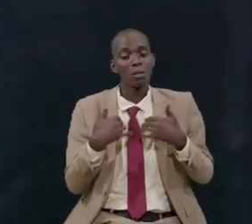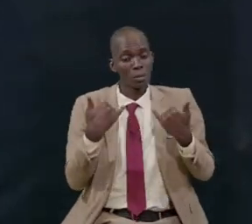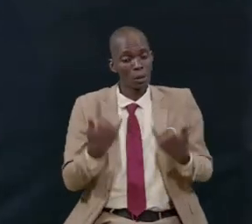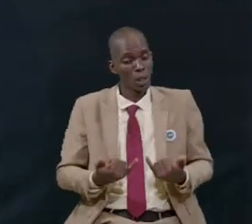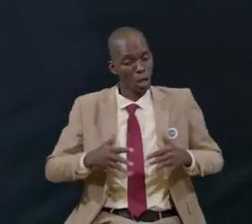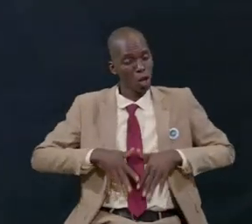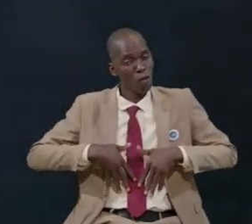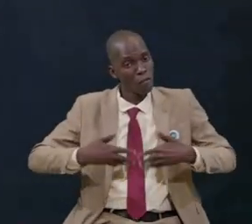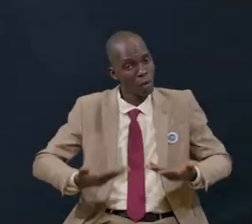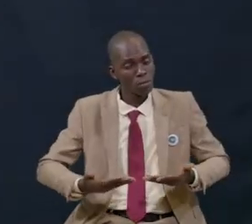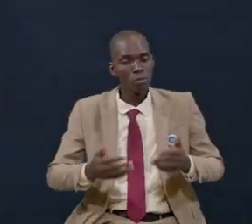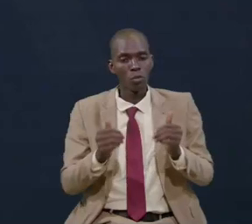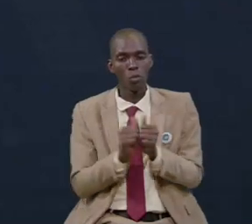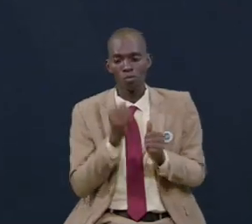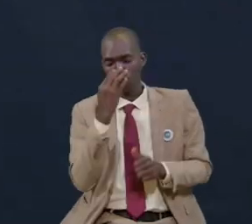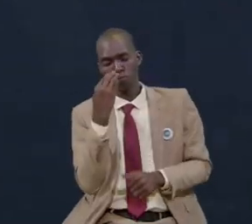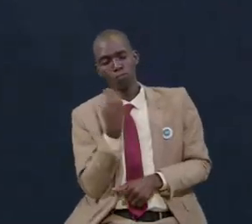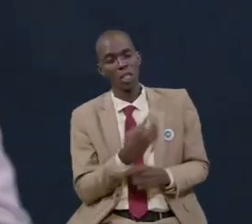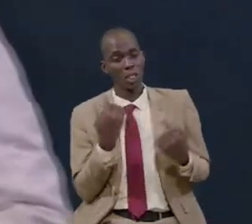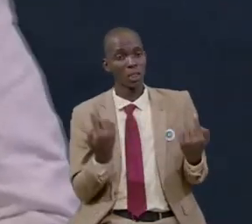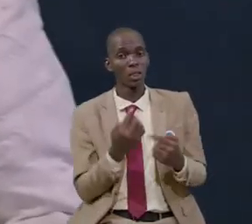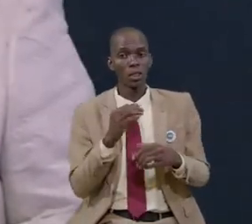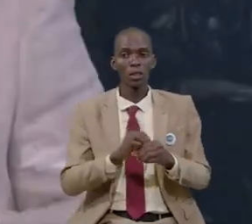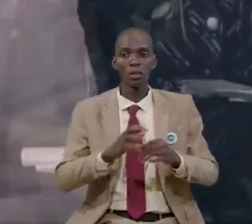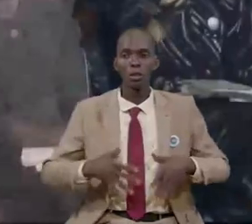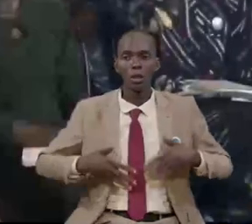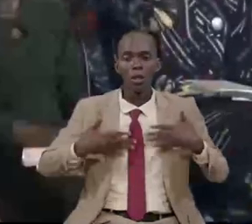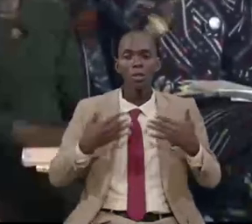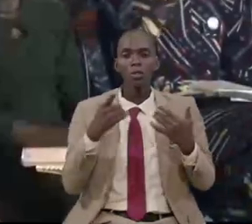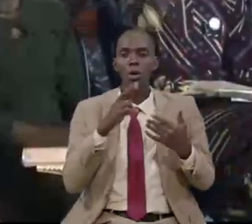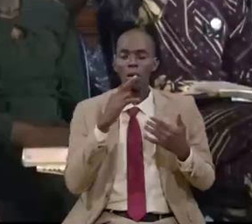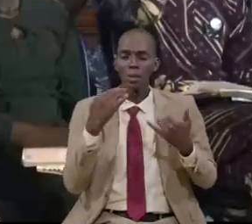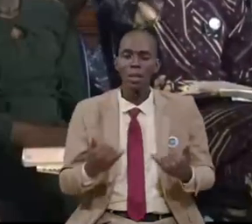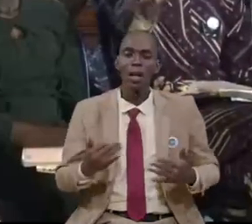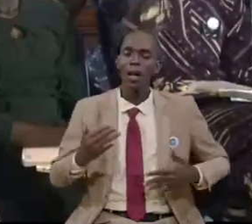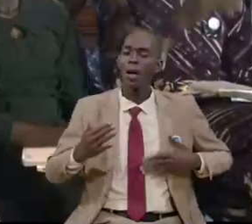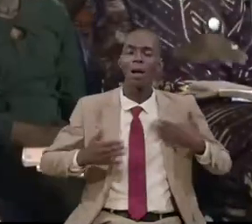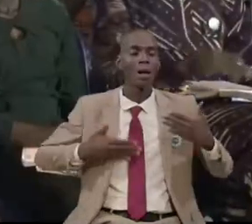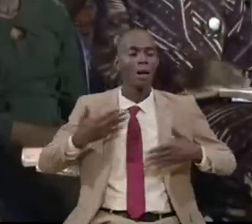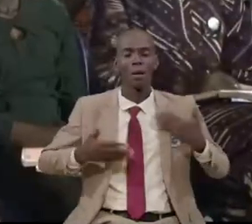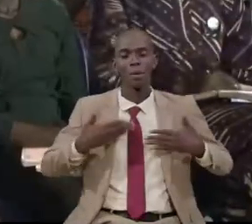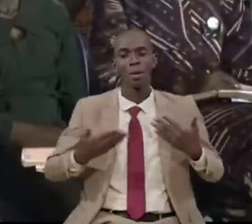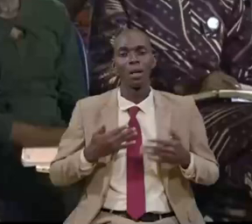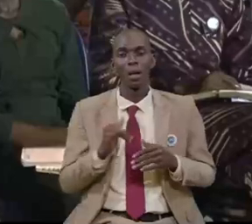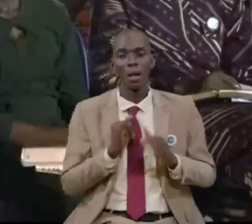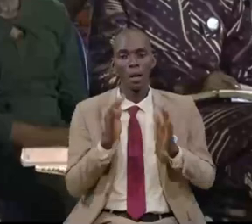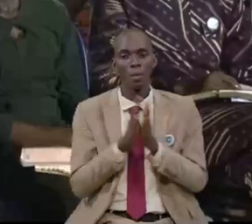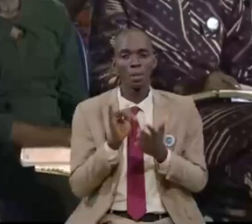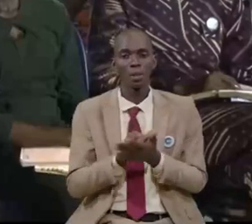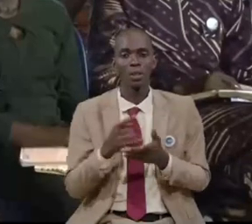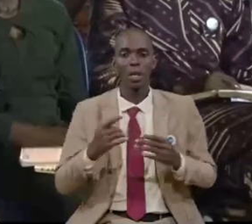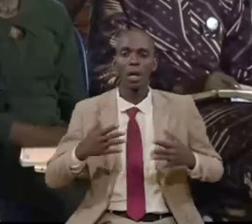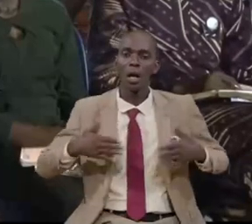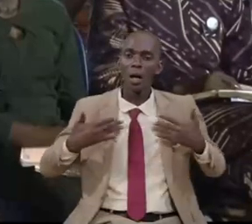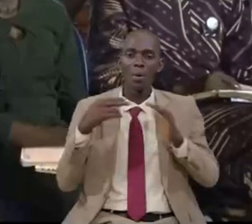les péchés dans votre vie. Et maintenant, vous êtes heureux. Je prie que le bonheur du